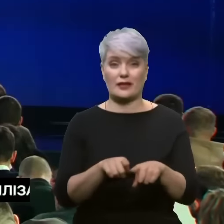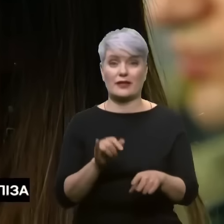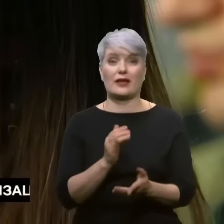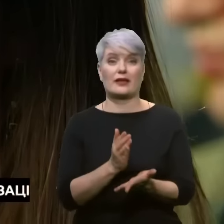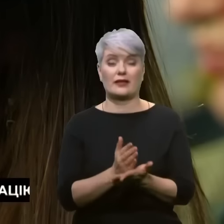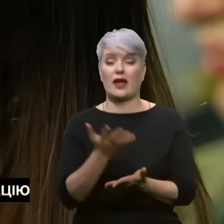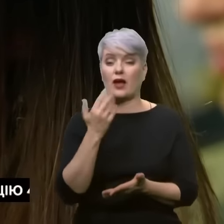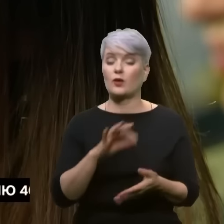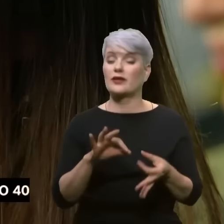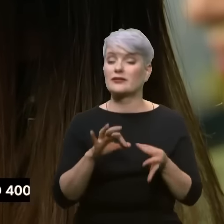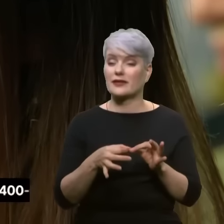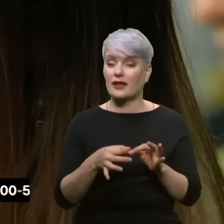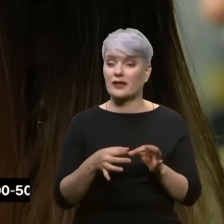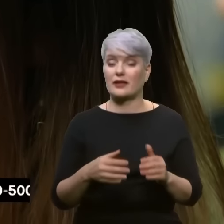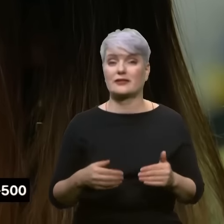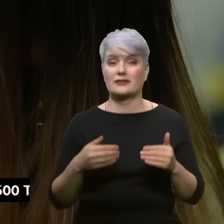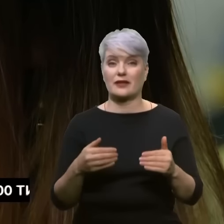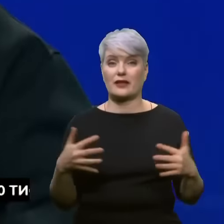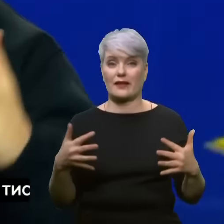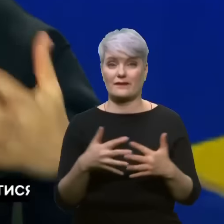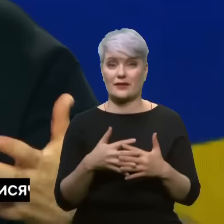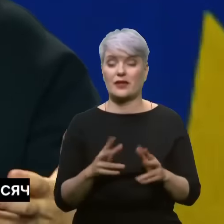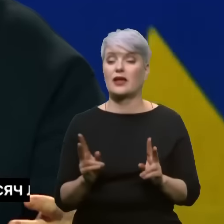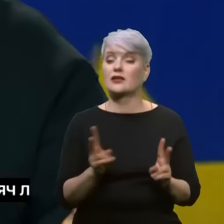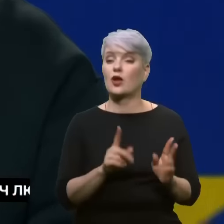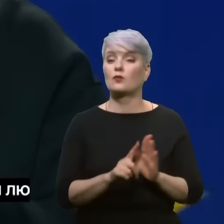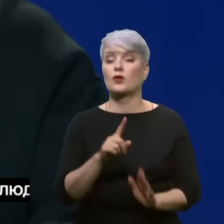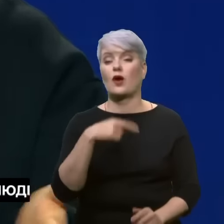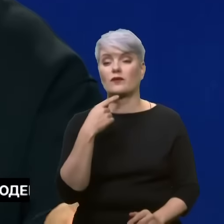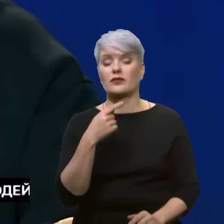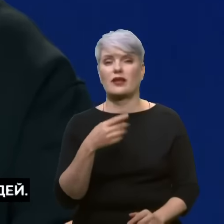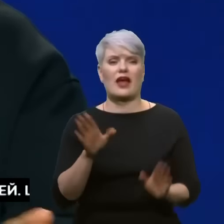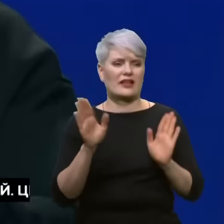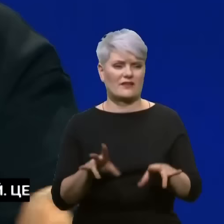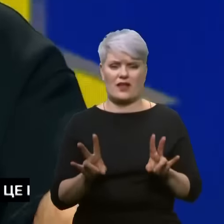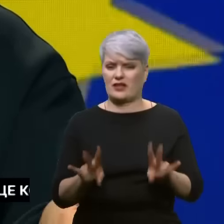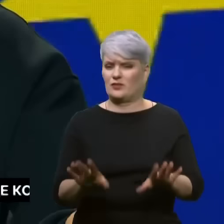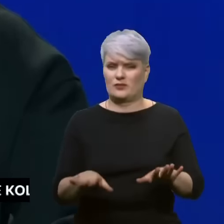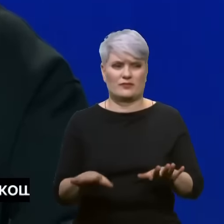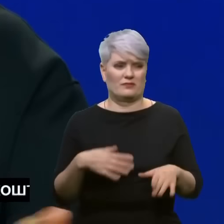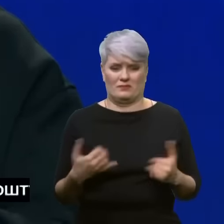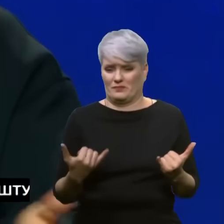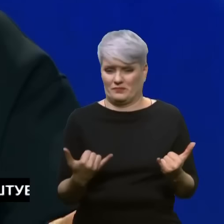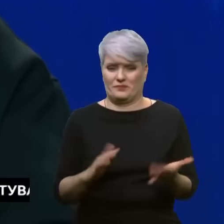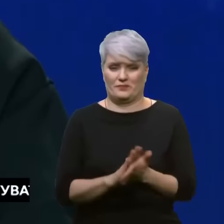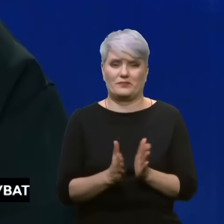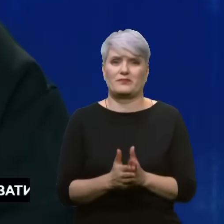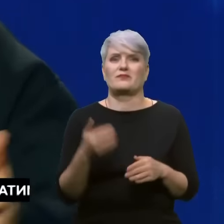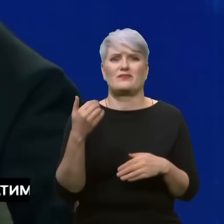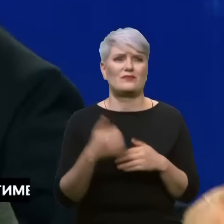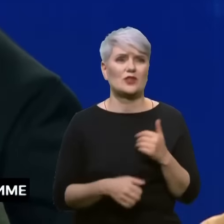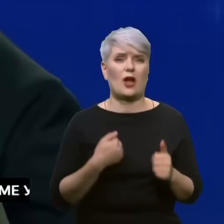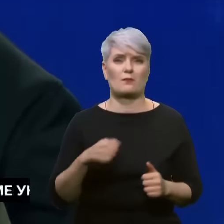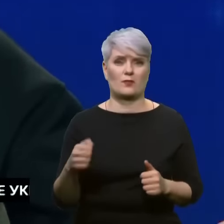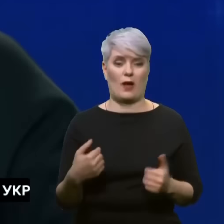коли складна стадія війни, хтось почав говорити, та давай тут вже, де ми знаходимося, це вже перемога, нас